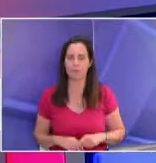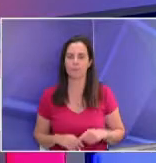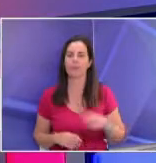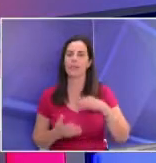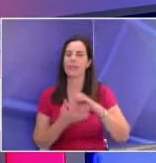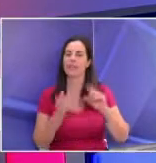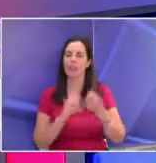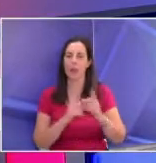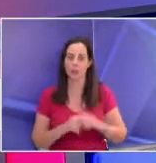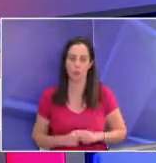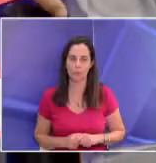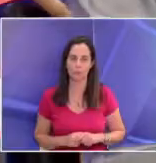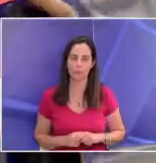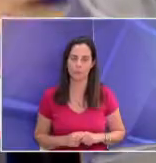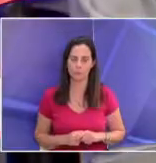בפרשנות.